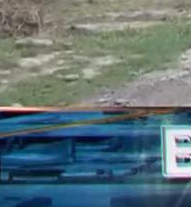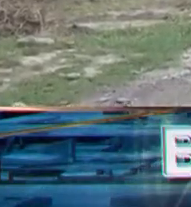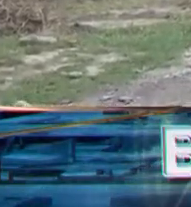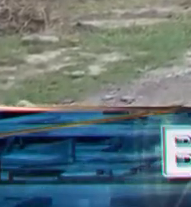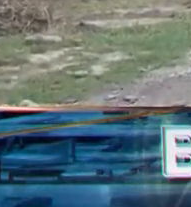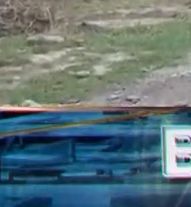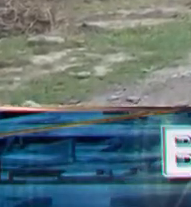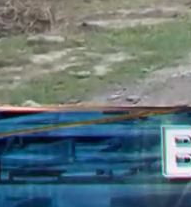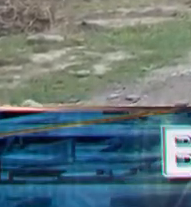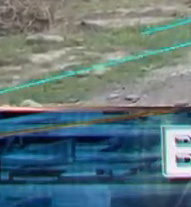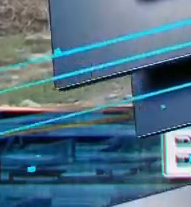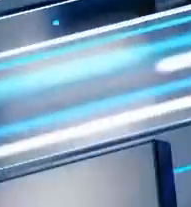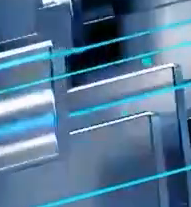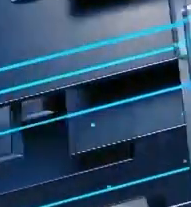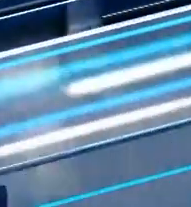тексеріп жүр.